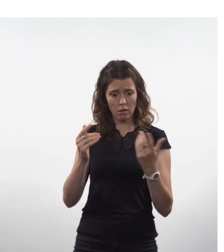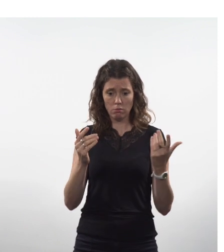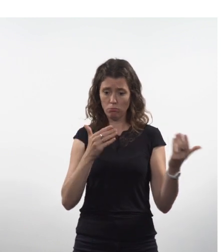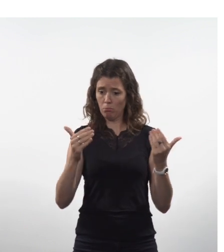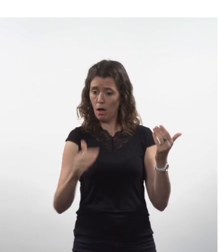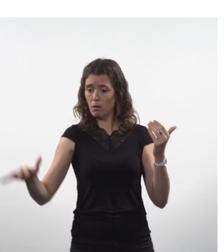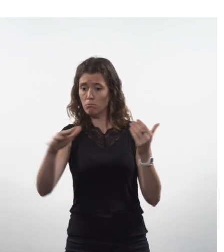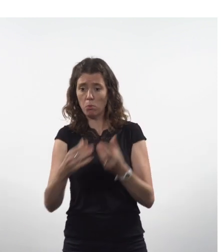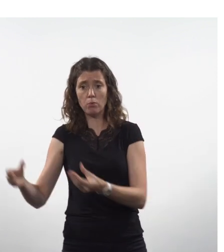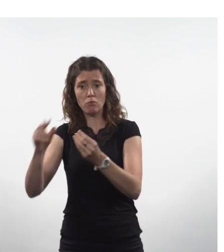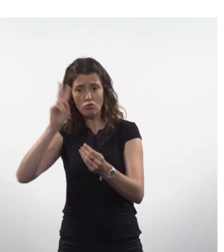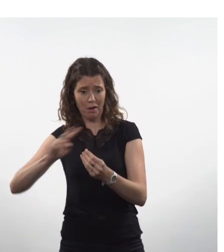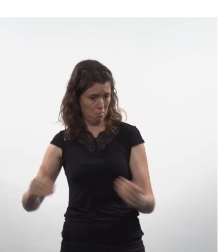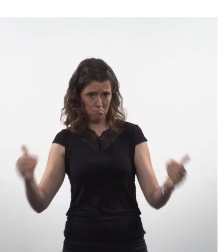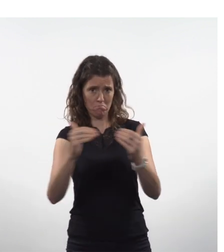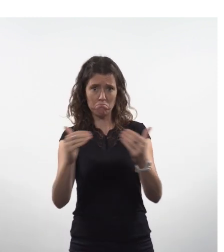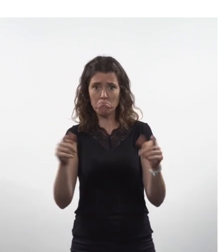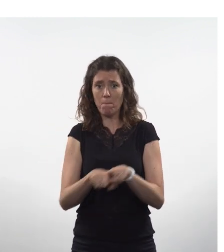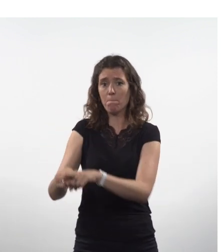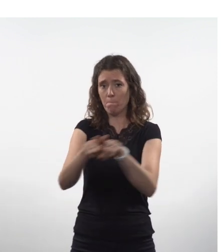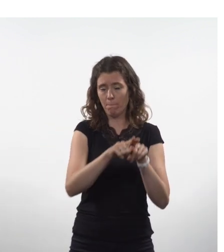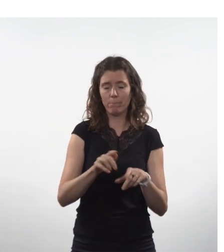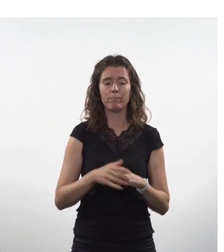population générale. Une question